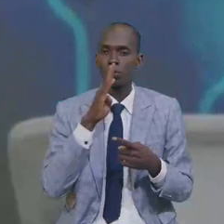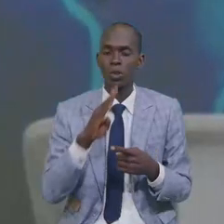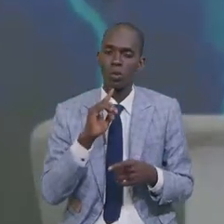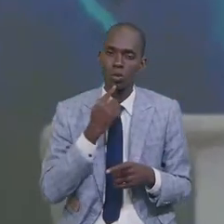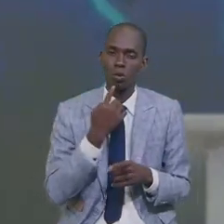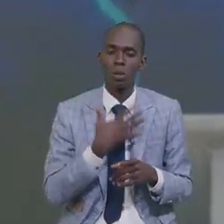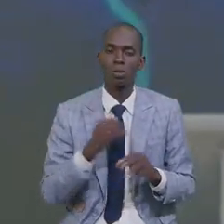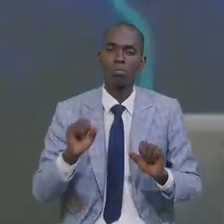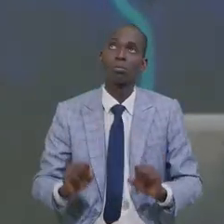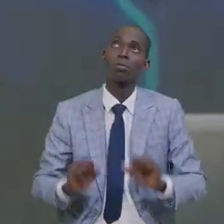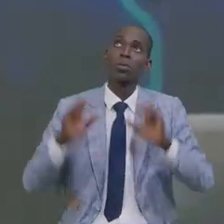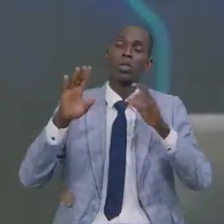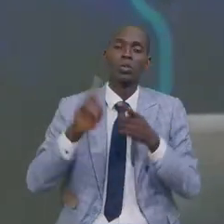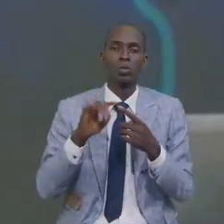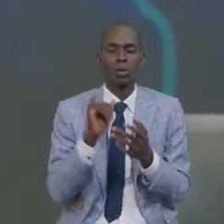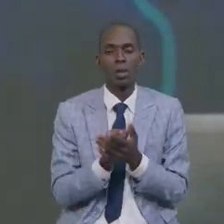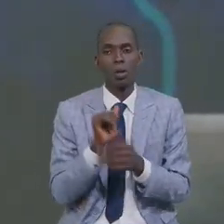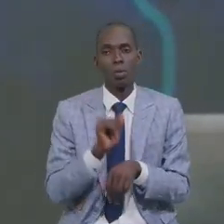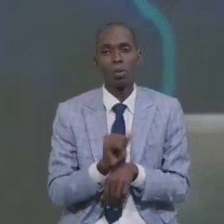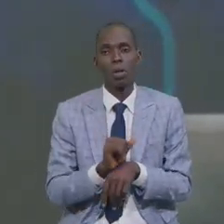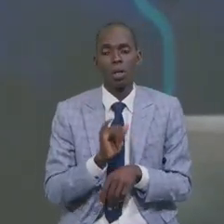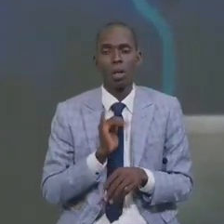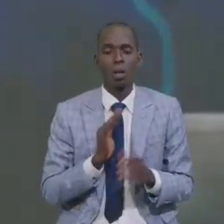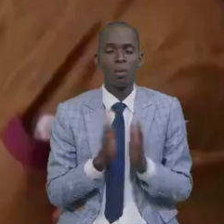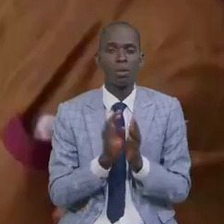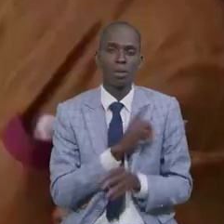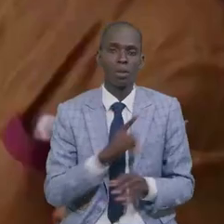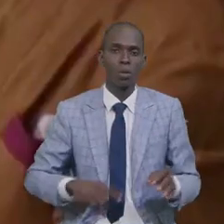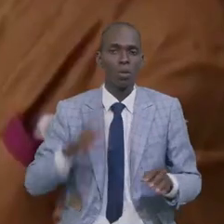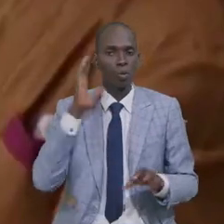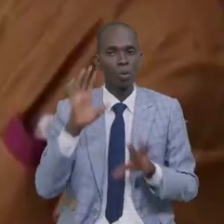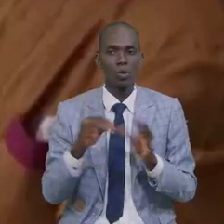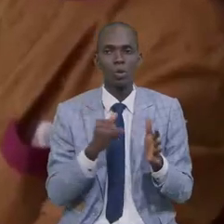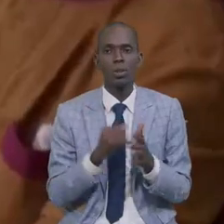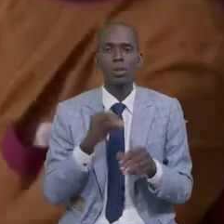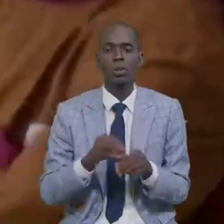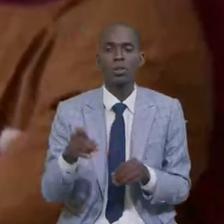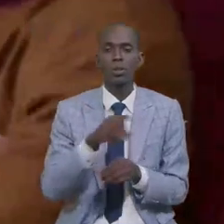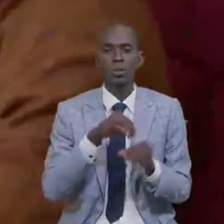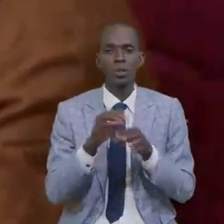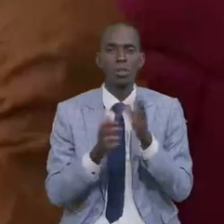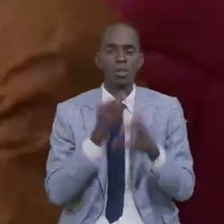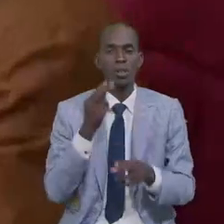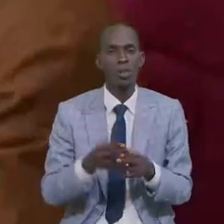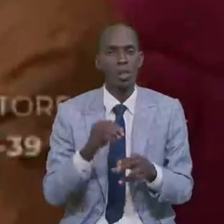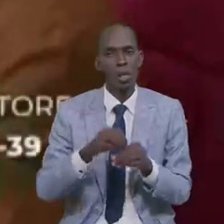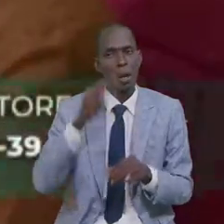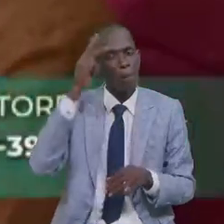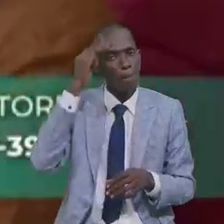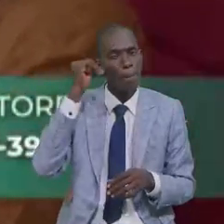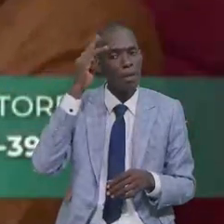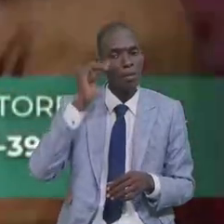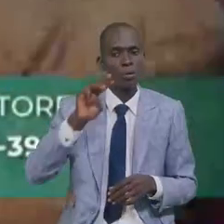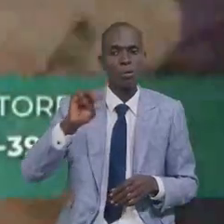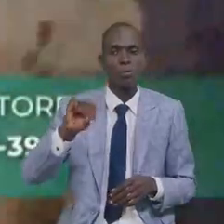à cette commission. Le Seigneur le fera au nom de Jésus. Matthieu